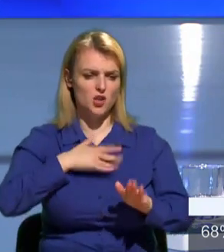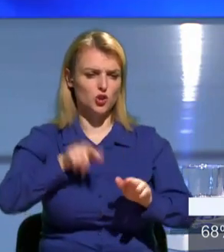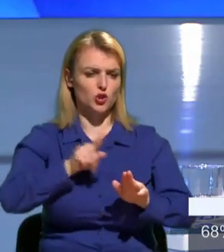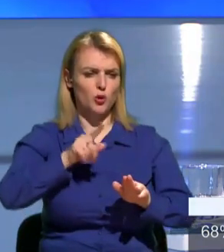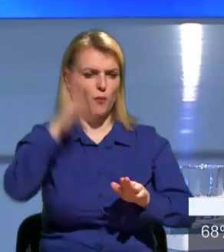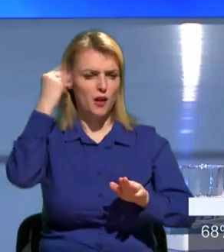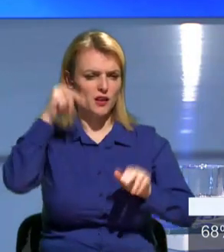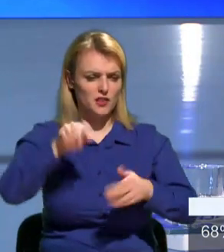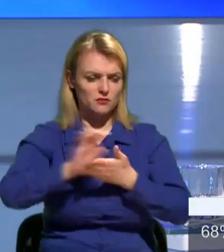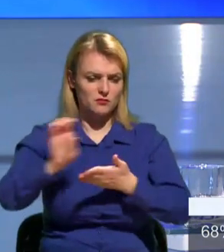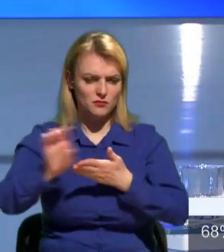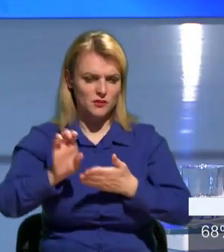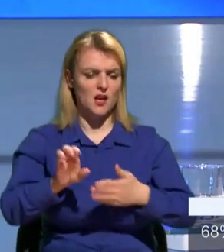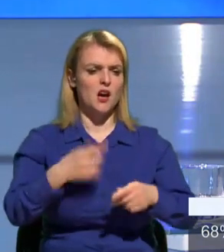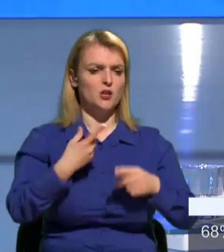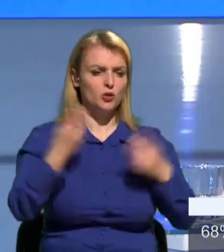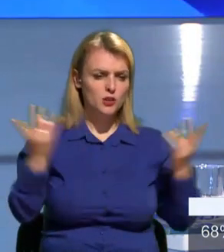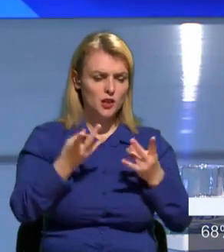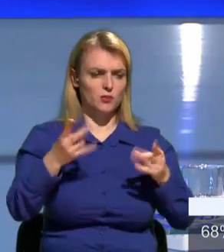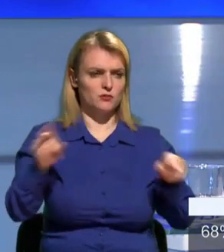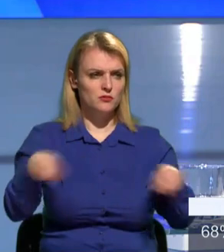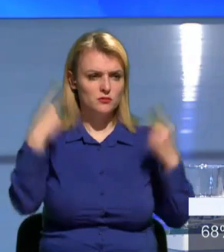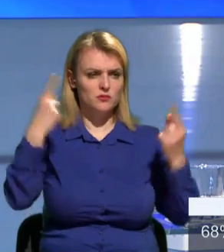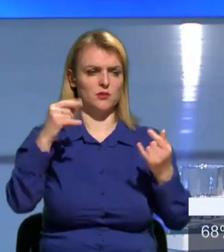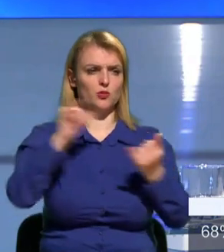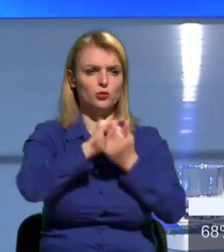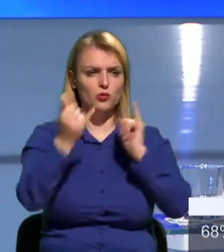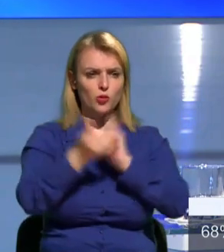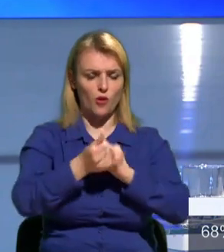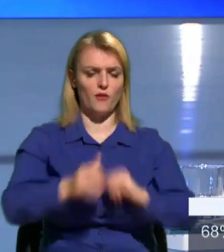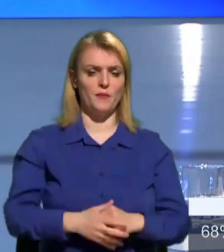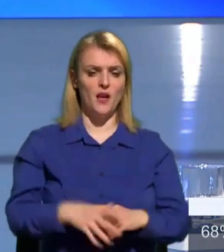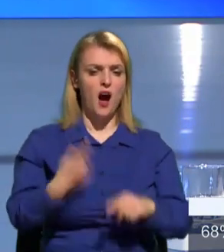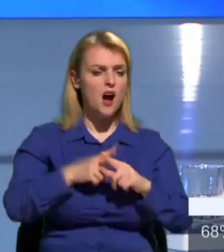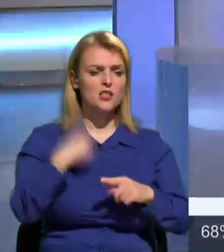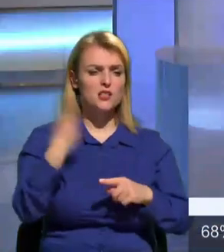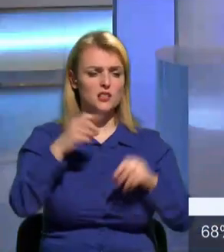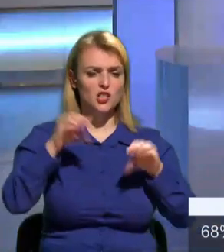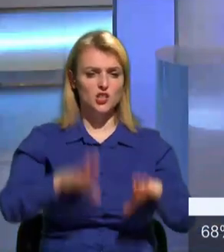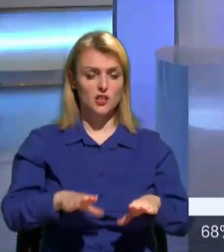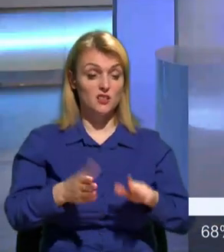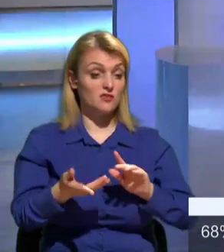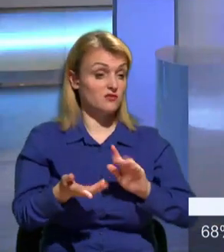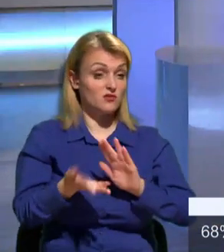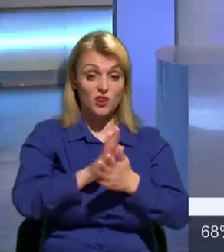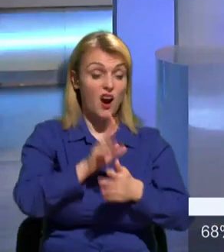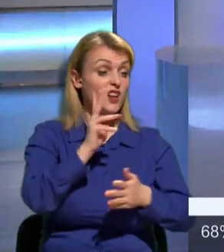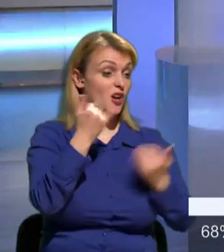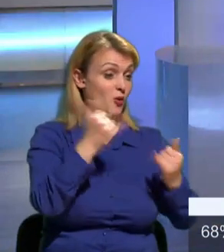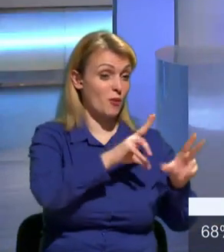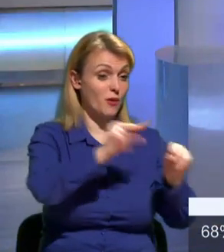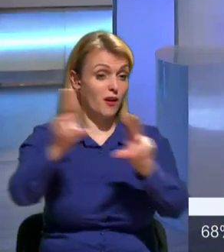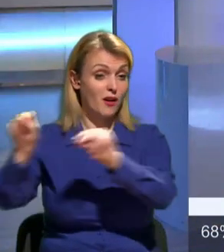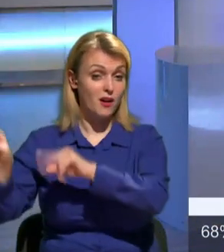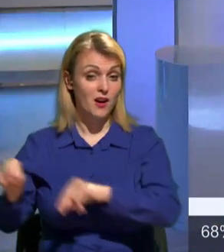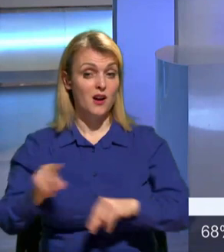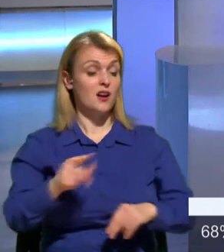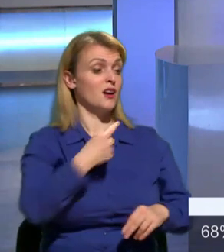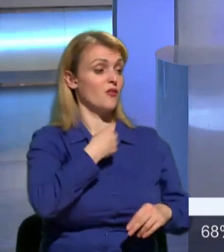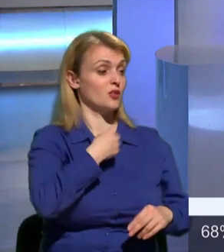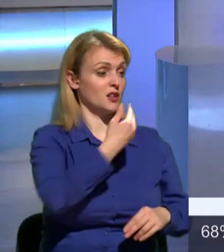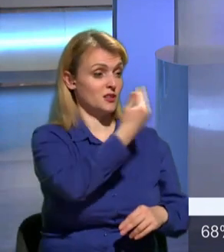pentru a crea condiții pentru dezvoltare economică. Asta e unica soluție. Pentru că în caz contrar, cei care promit acum, și am văzut promisiuni că vă spun că votați că o să